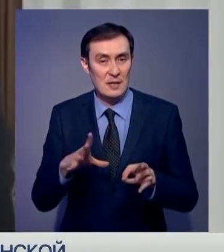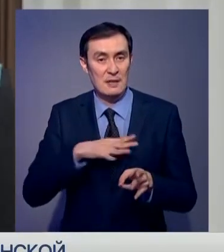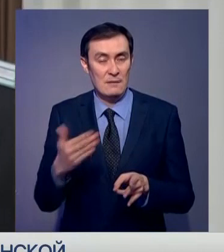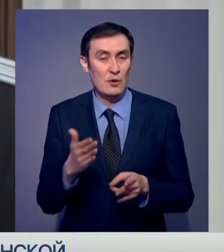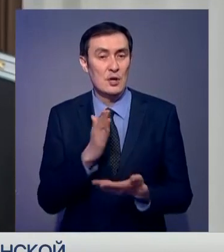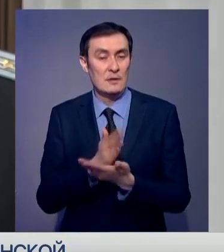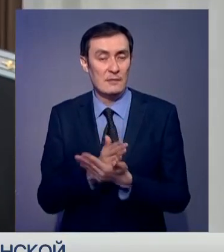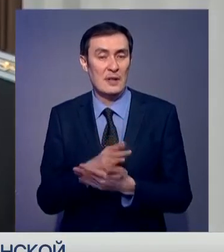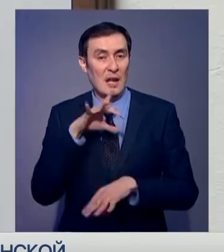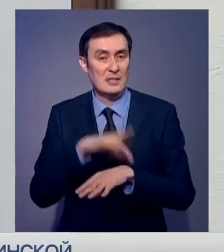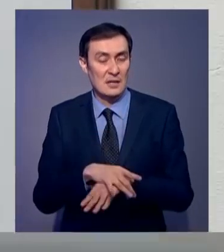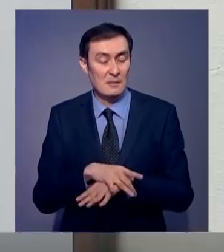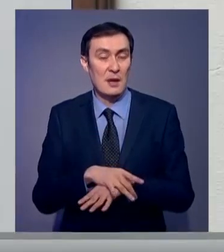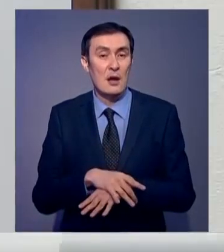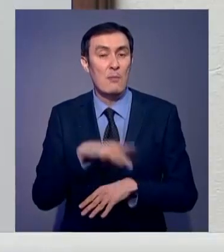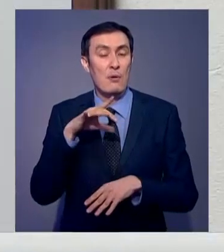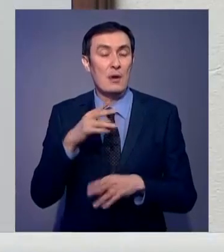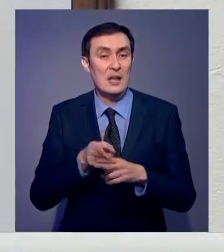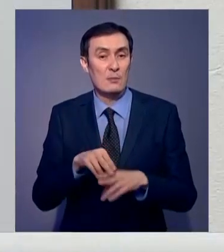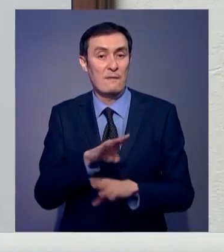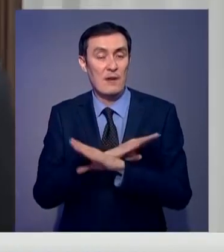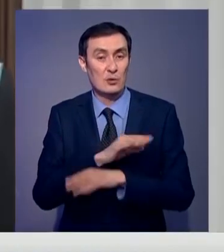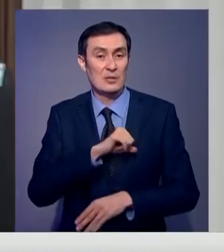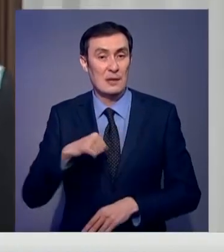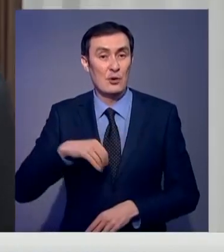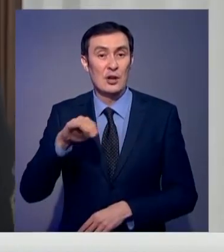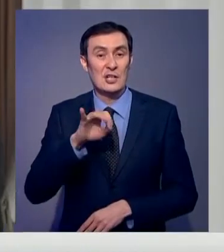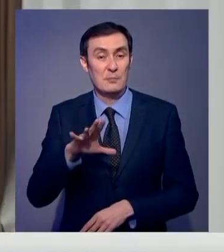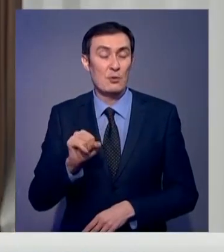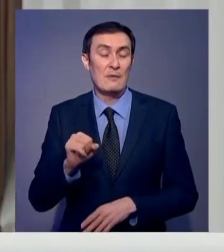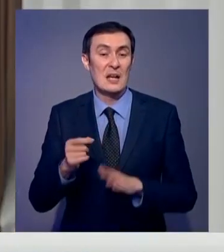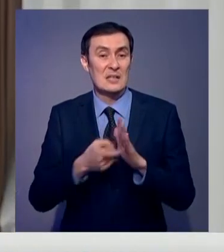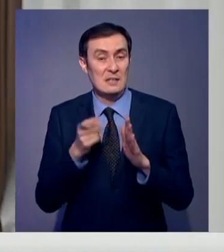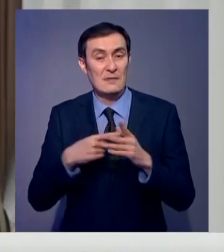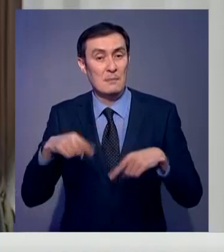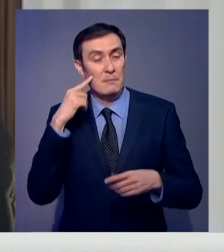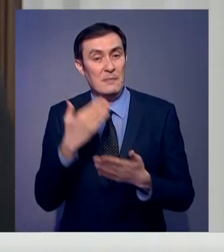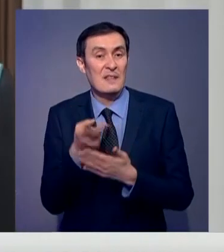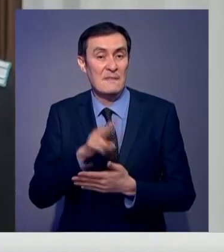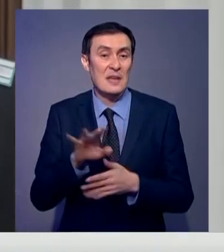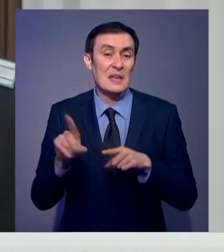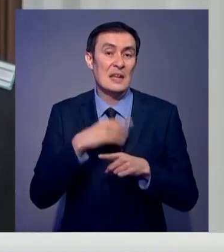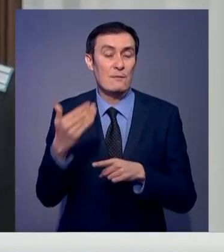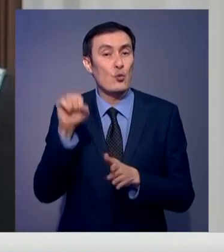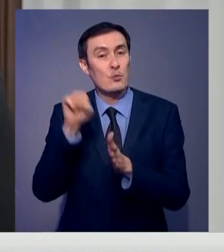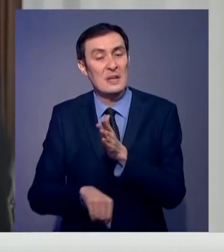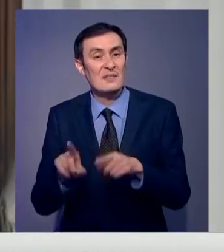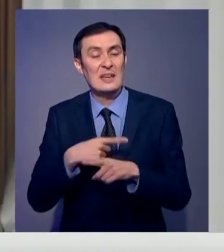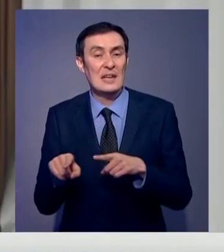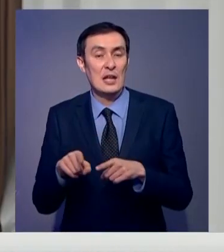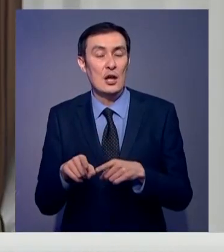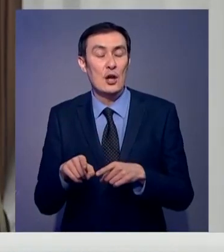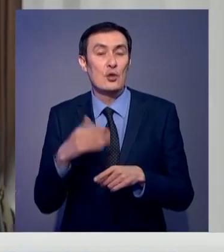вещественными доказательствами по факту смерти тоже иными органами следствия проверяются две версии его убийство либо доведение до